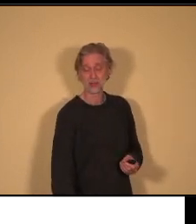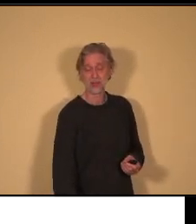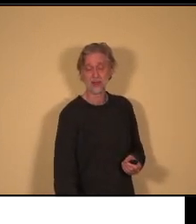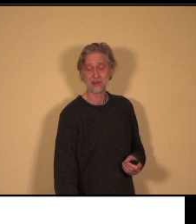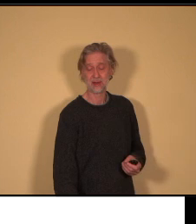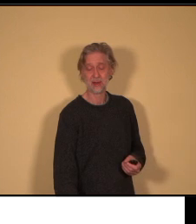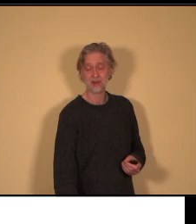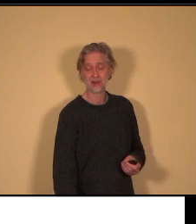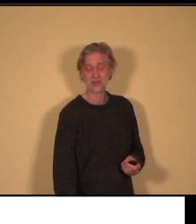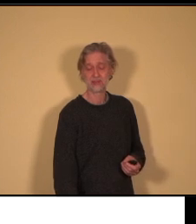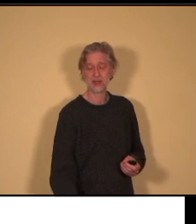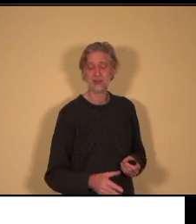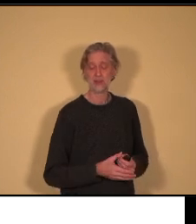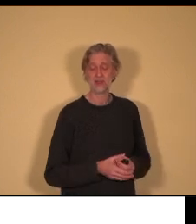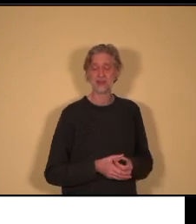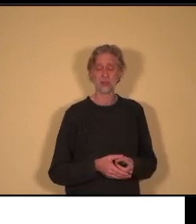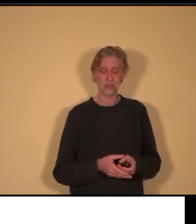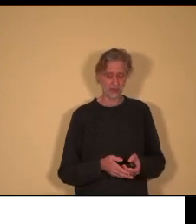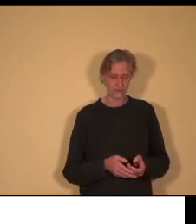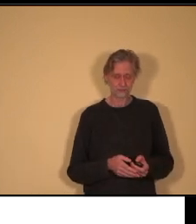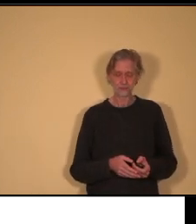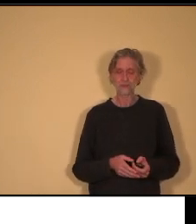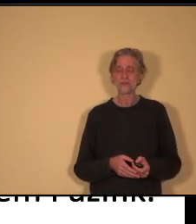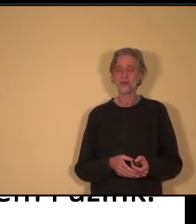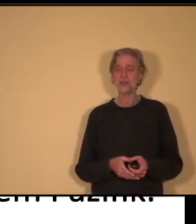Ja, das reicht hier fast bis nach Indonesien rüber.